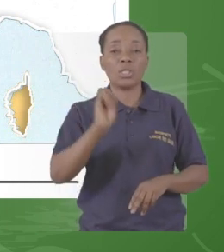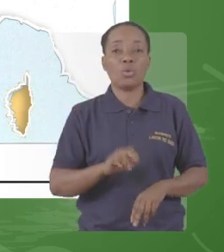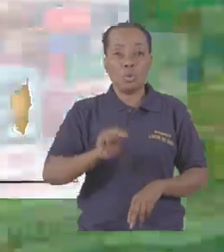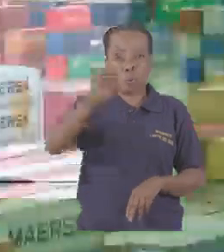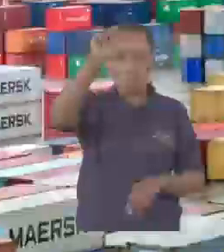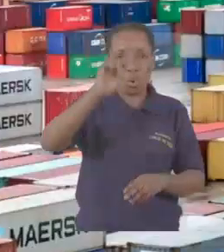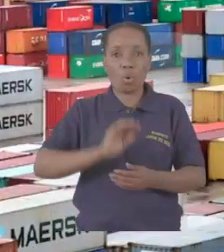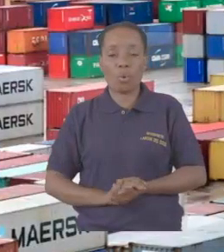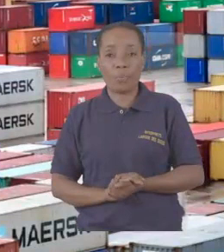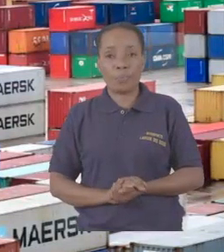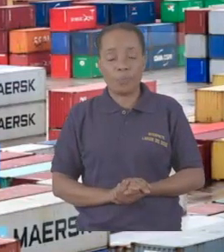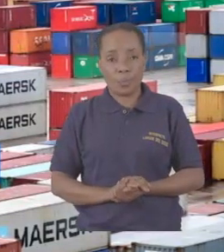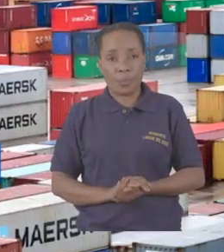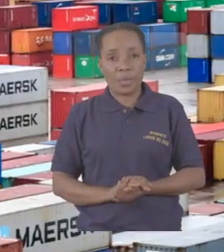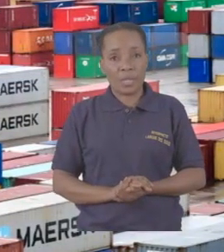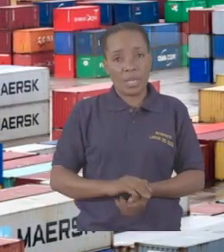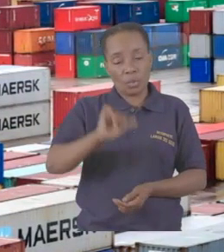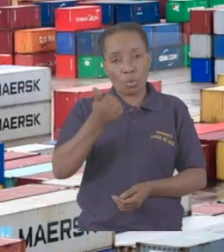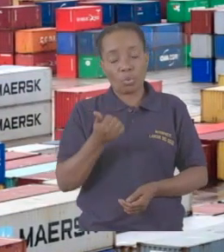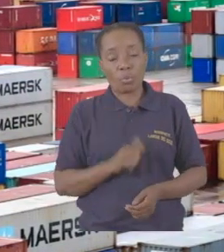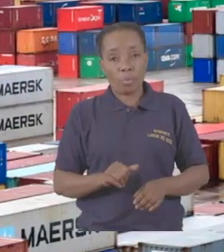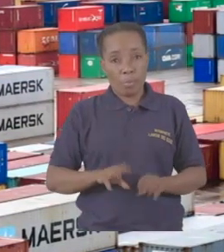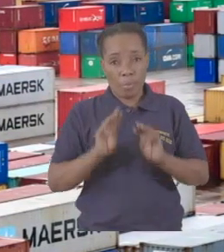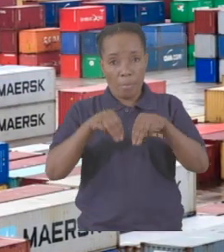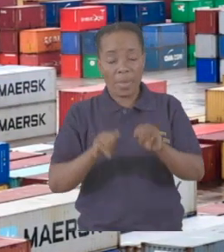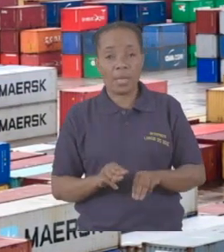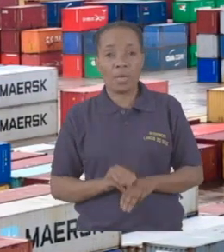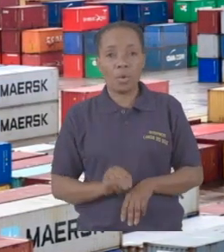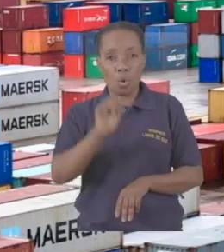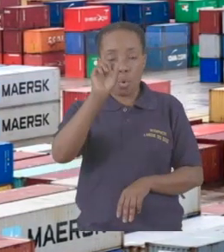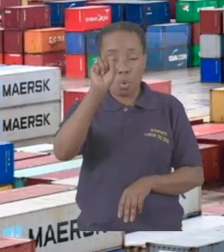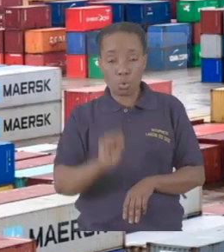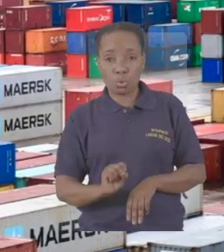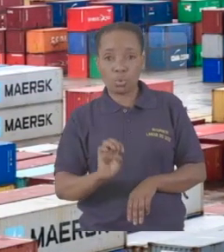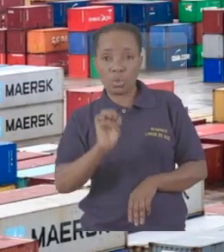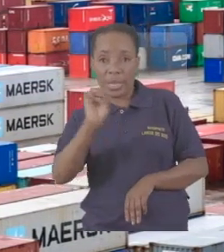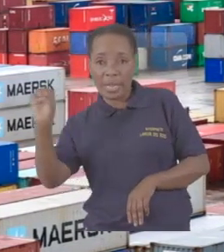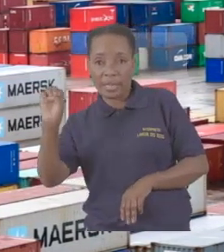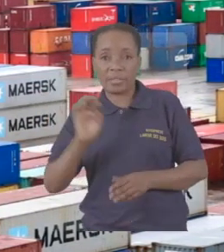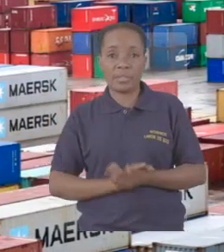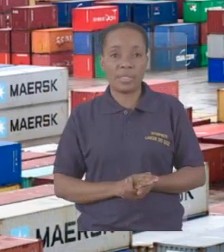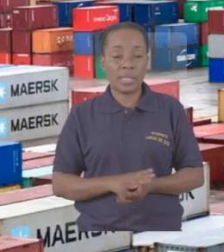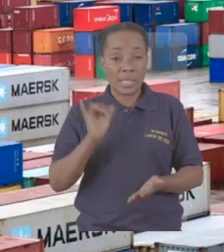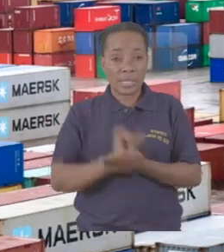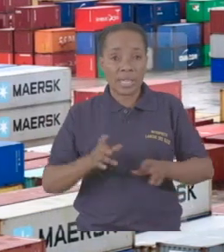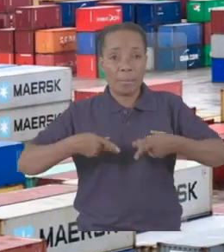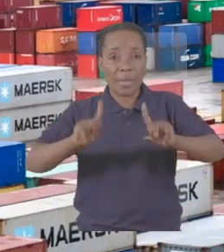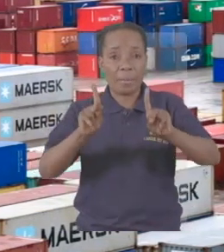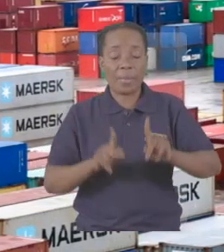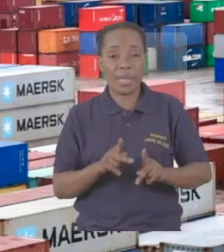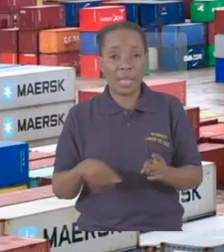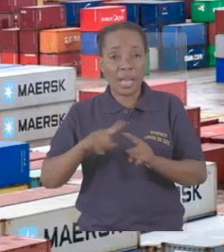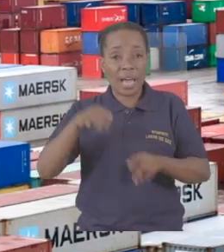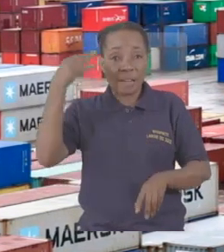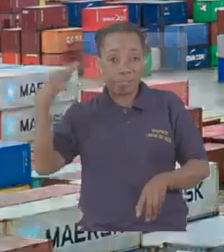Cela permet à la France d'être le centre des échanges mondiaux. Cela permet à la